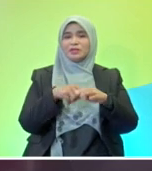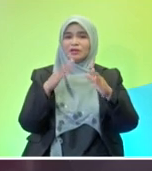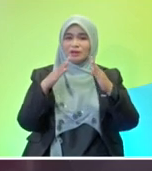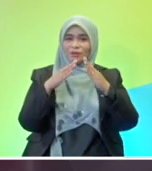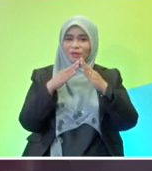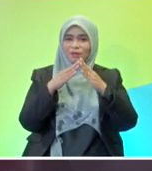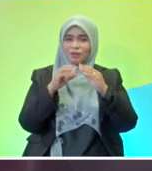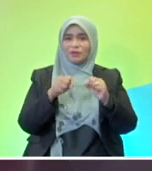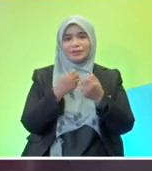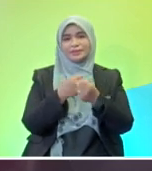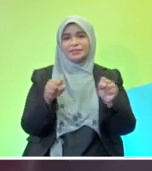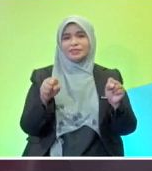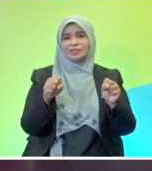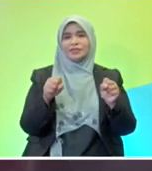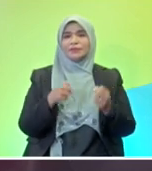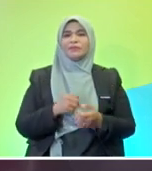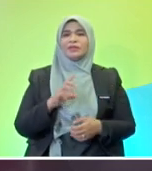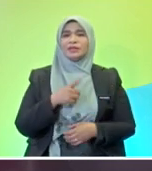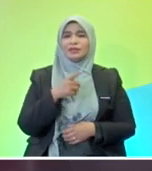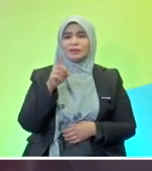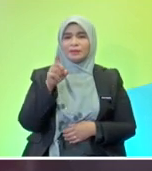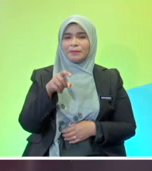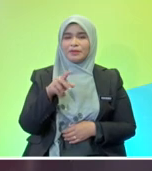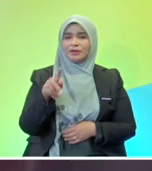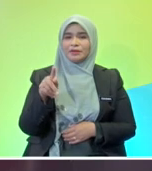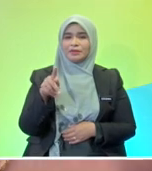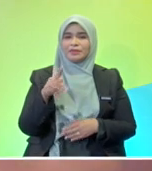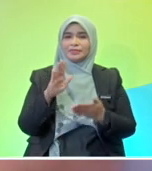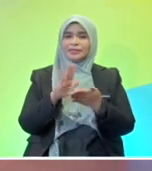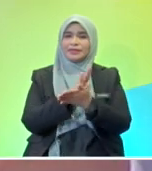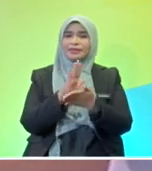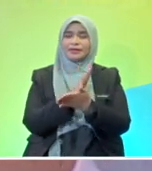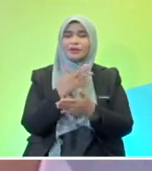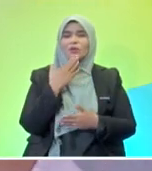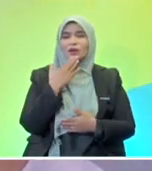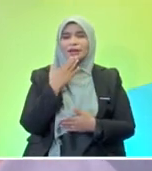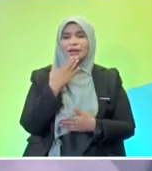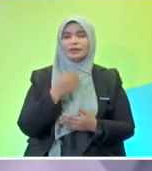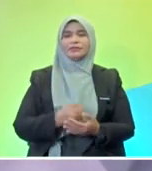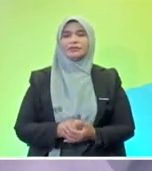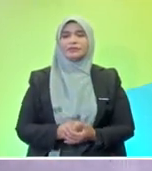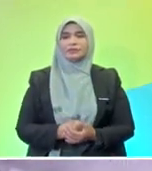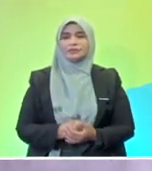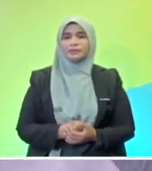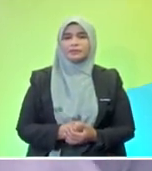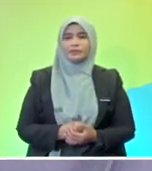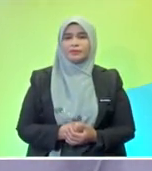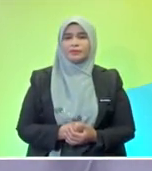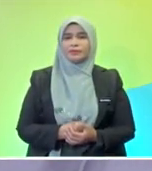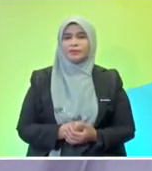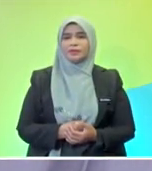Bahan-bahan yang kita perlukan ialah, kita perlukan kertas warna keras, agak keras, kertas kad.